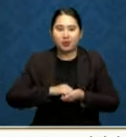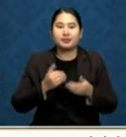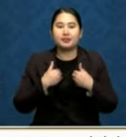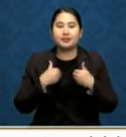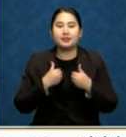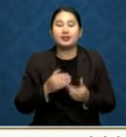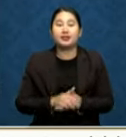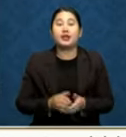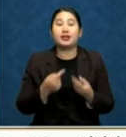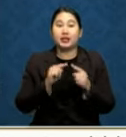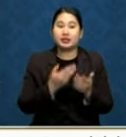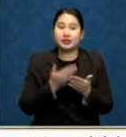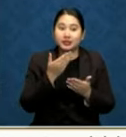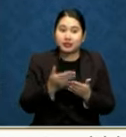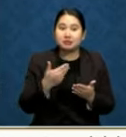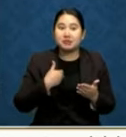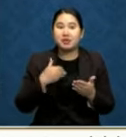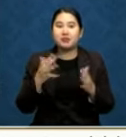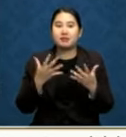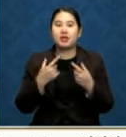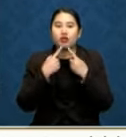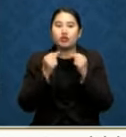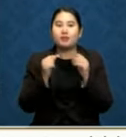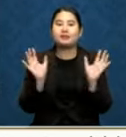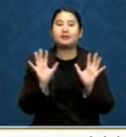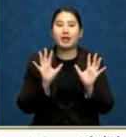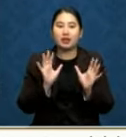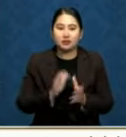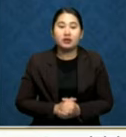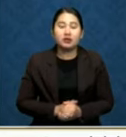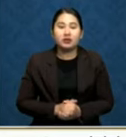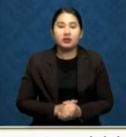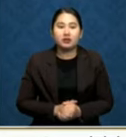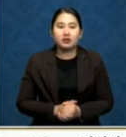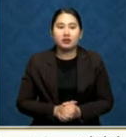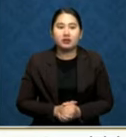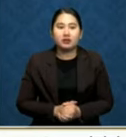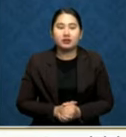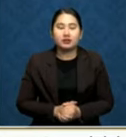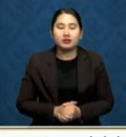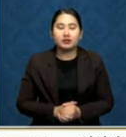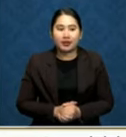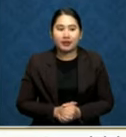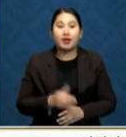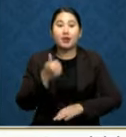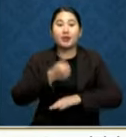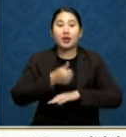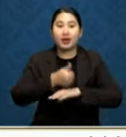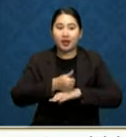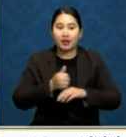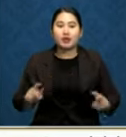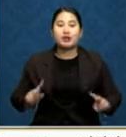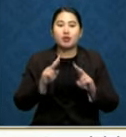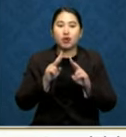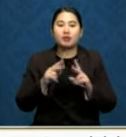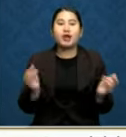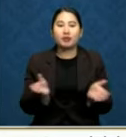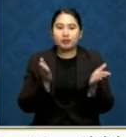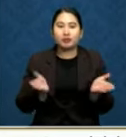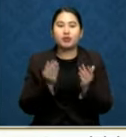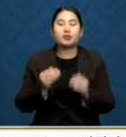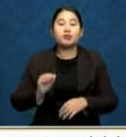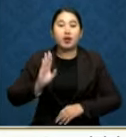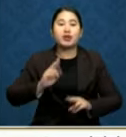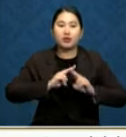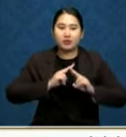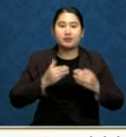ที่เหล่าทัพจะซื้อหรือไม่นั้นอันนี้ผมไม่ขอตอบครับแต่ว่าทางรัฐมนตรีท่านมีนโยบายที่จะส่งเสริมสนับสนุนภาคเอกชนและ